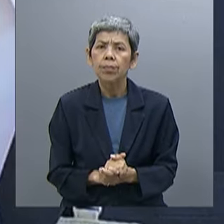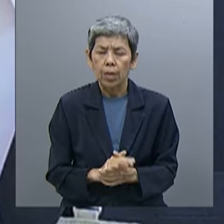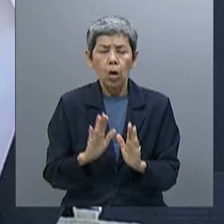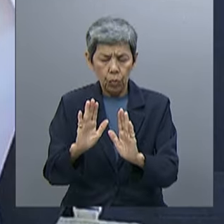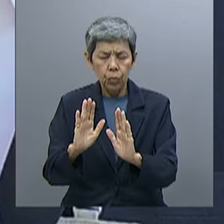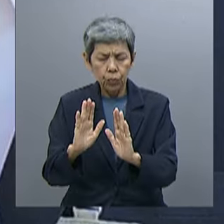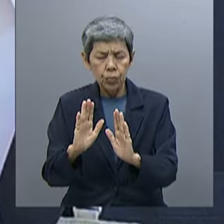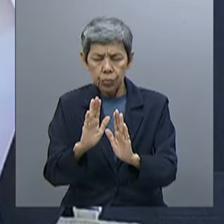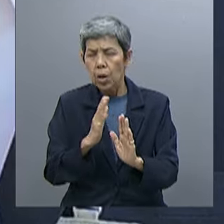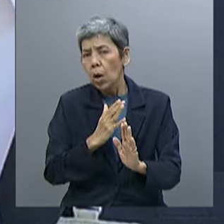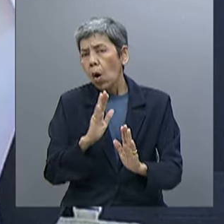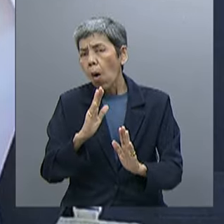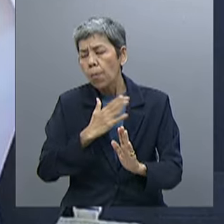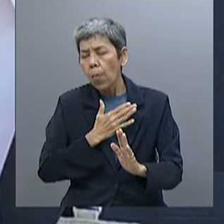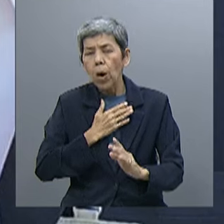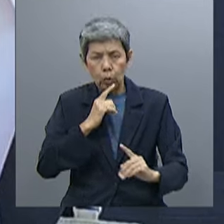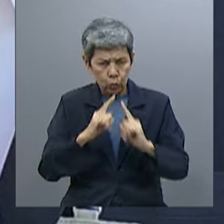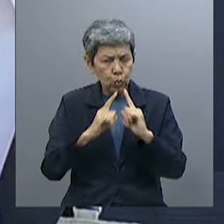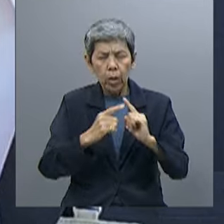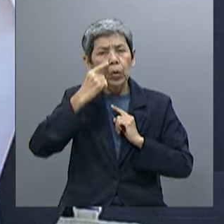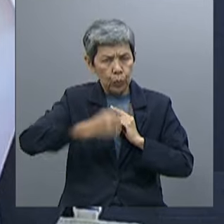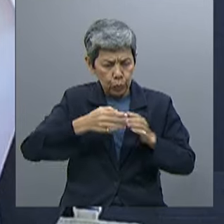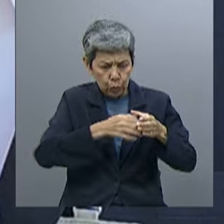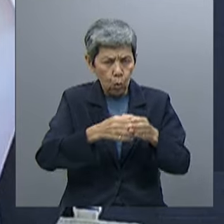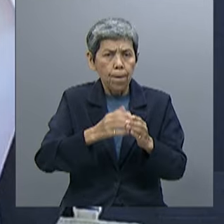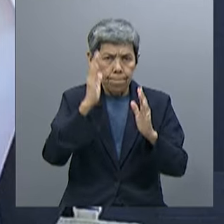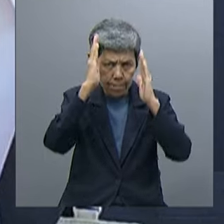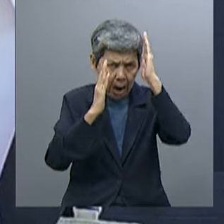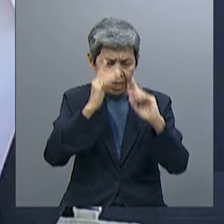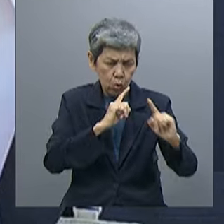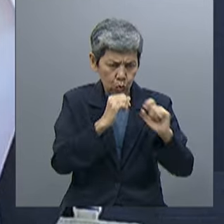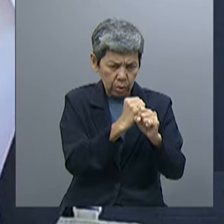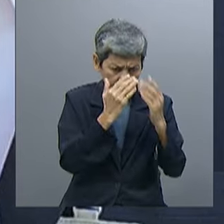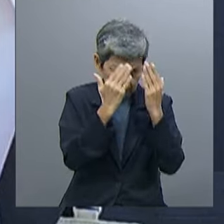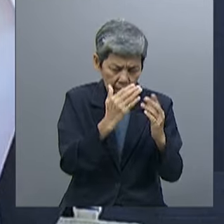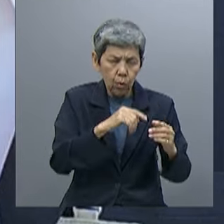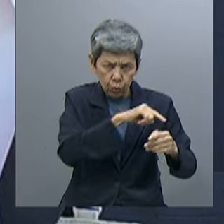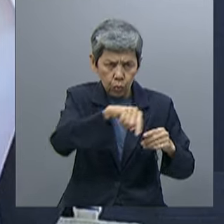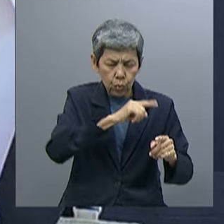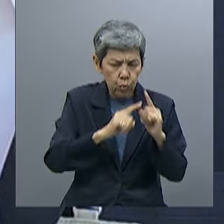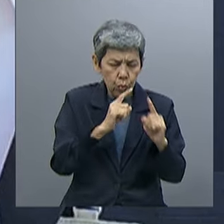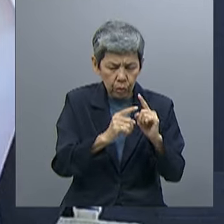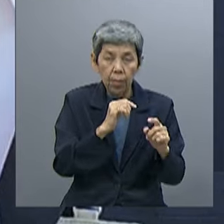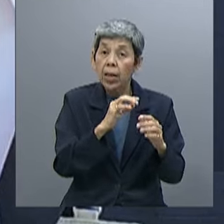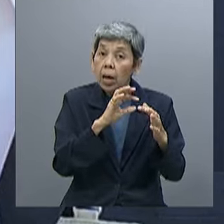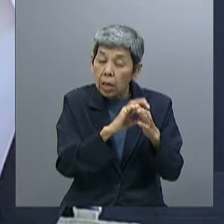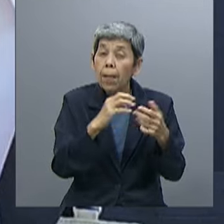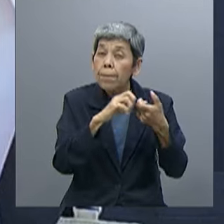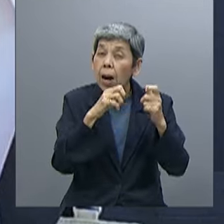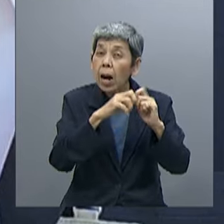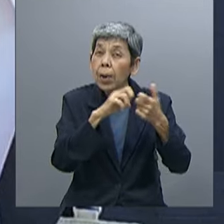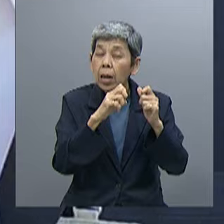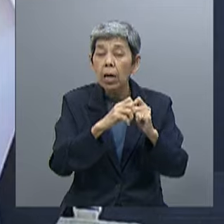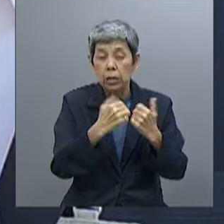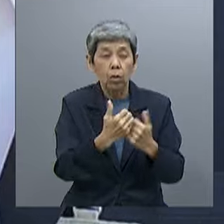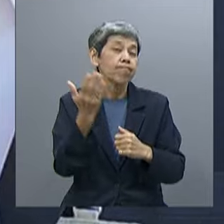องเน้นการพูดคุยต่อไปเพราะตรงนี้เป็นจุดที่จะนำไปสู่การคลี่คลายปัญหาในหลายเรื่องที่เป็นปัญหาที่เกิดขึ้น